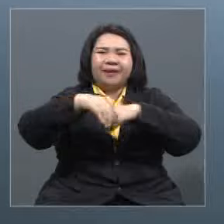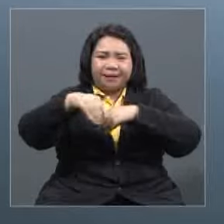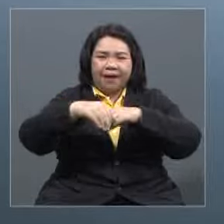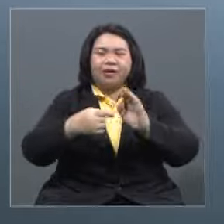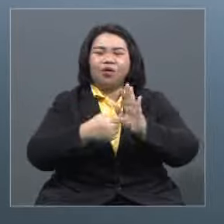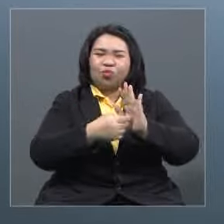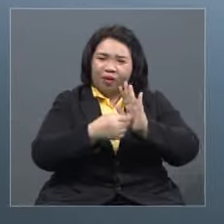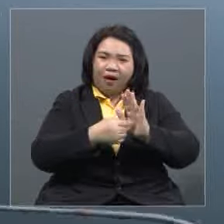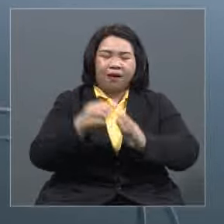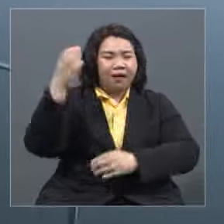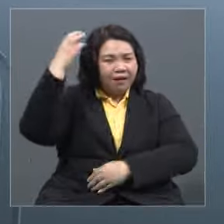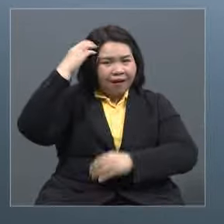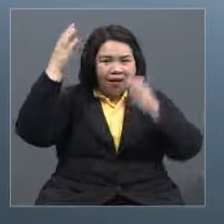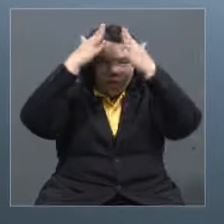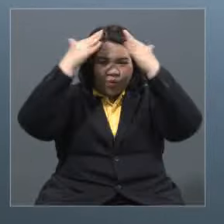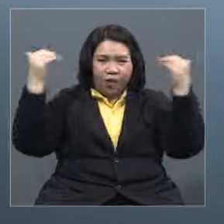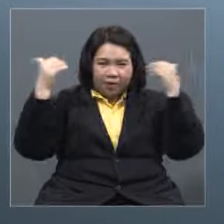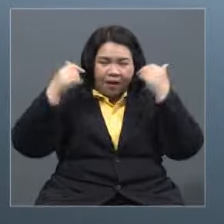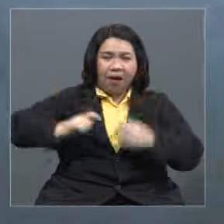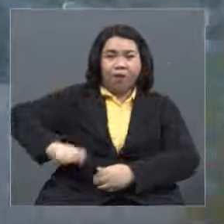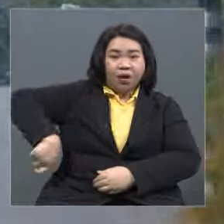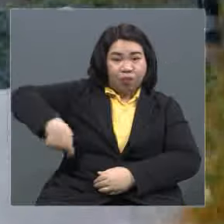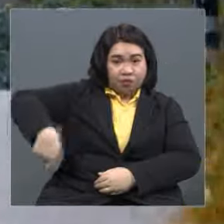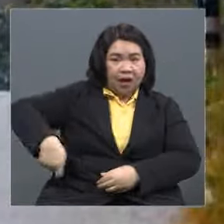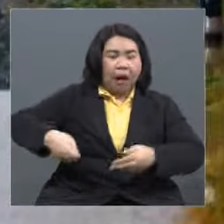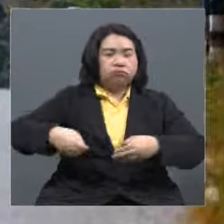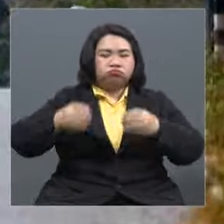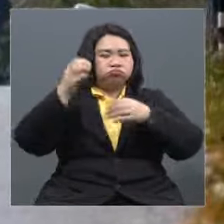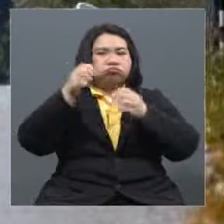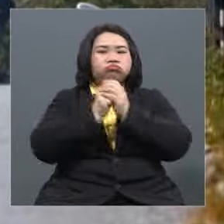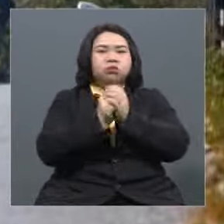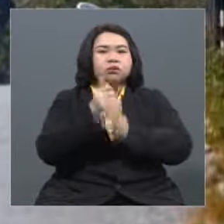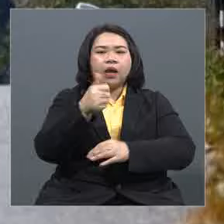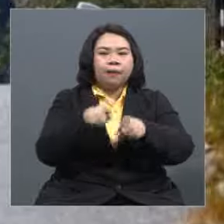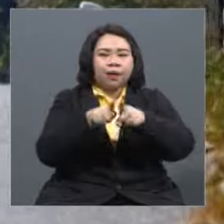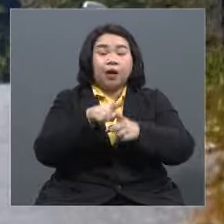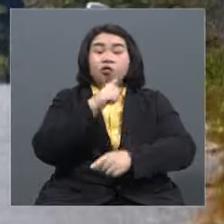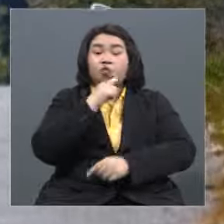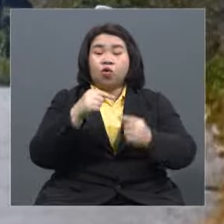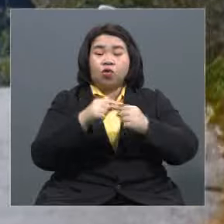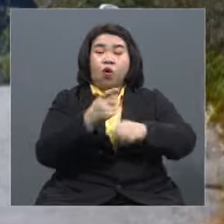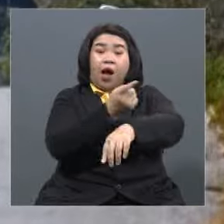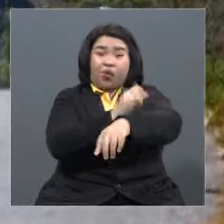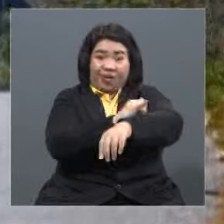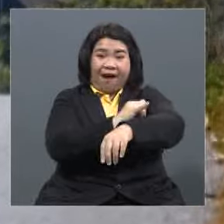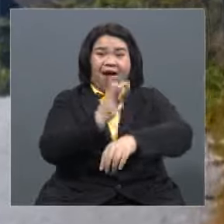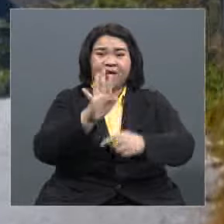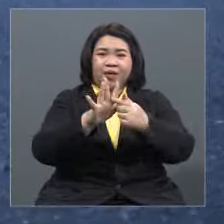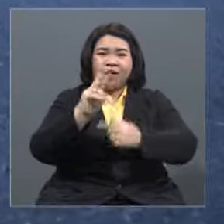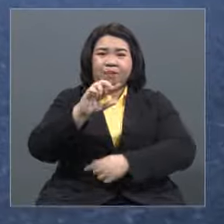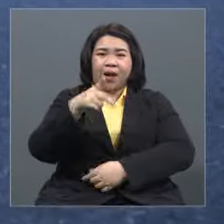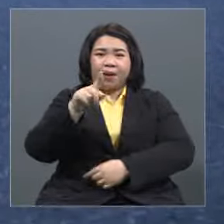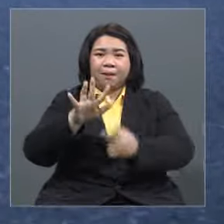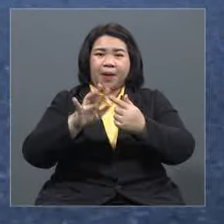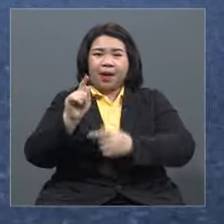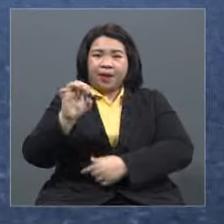เป็นลาวเวียดนามกัมพูชาและจีนซึ่งหากใครที่ขับรถผ่านบางปะอินทร์พระนครศรีอยุธยา